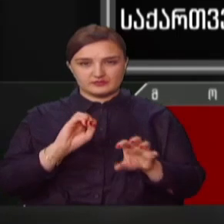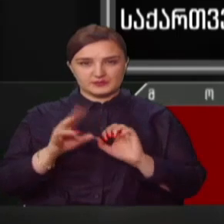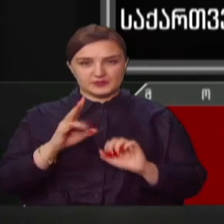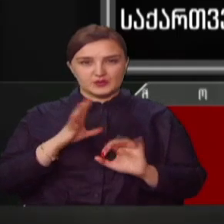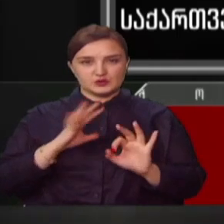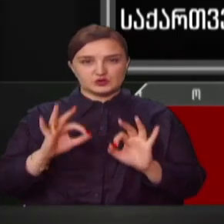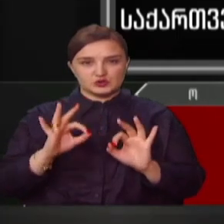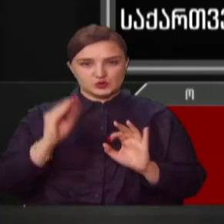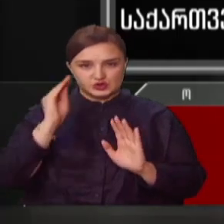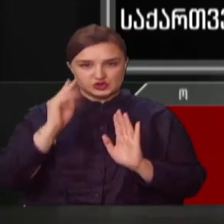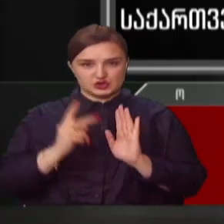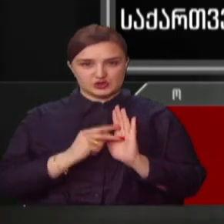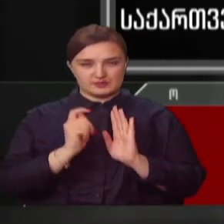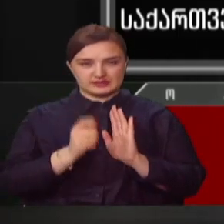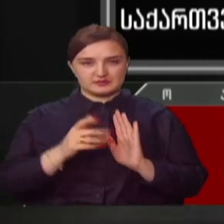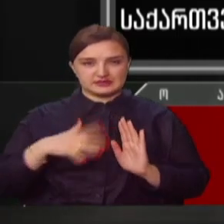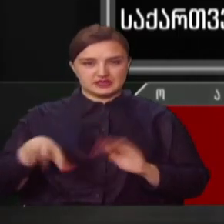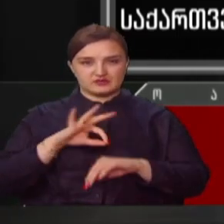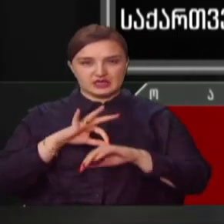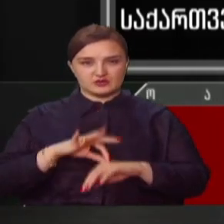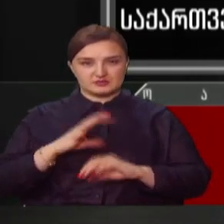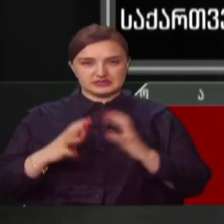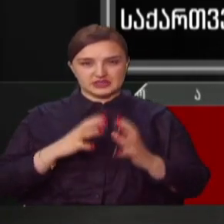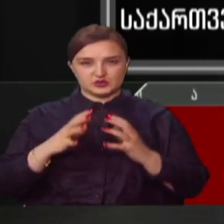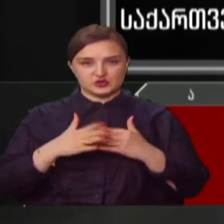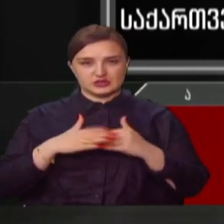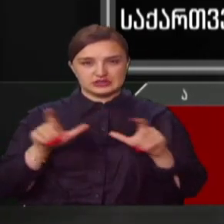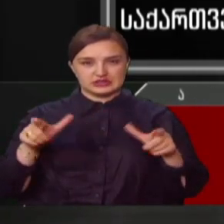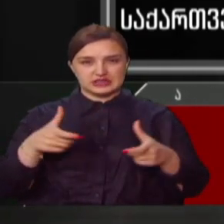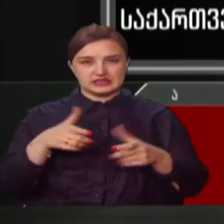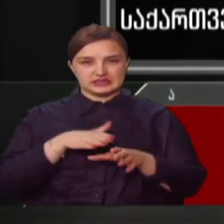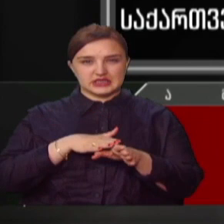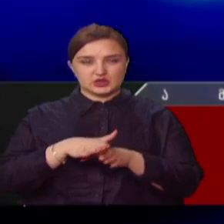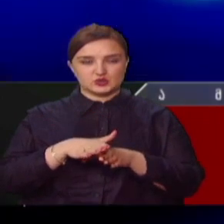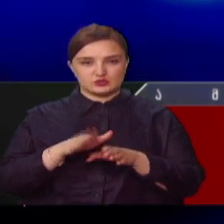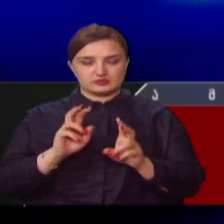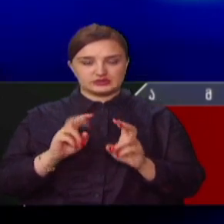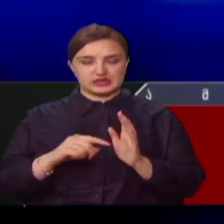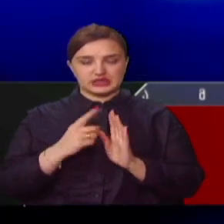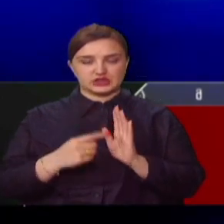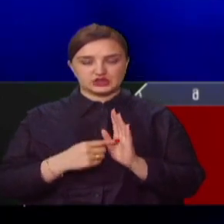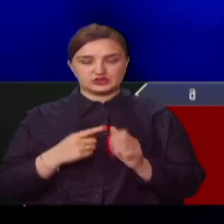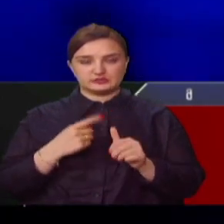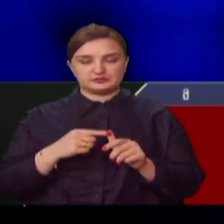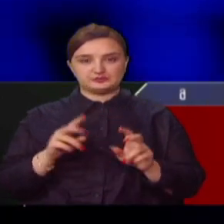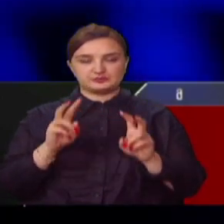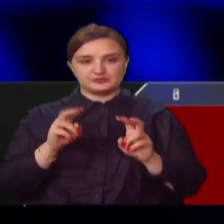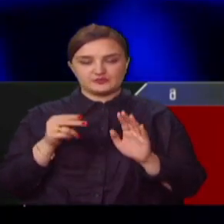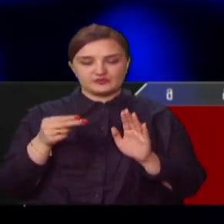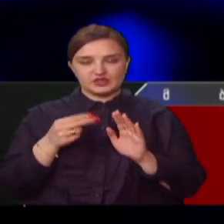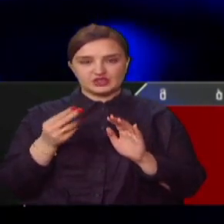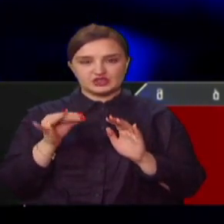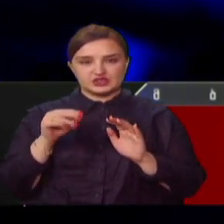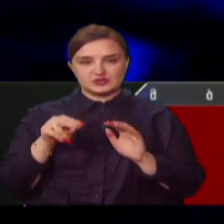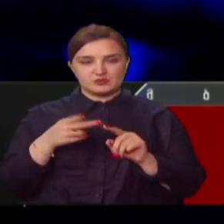მოჰყვეს იმ ძალისხმევას, რომელსაც საქართველო ახორციელებს საერთაშორისო სანქციების აღსრულების გლობალურ საკითხში. ეგრეთ წოდებული მიკროჩიპები,